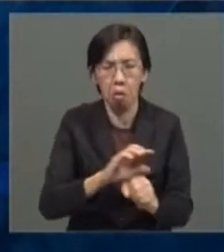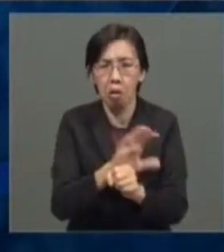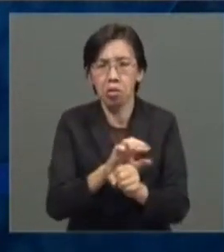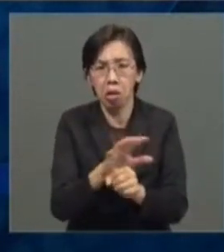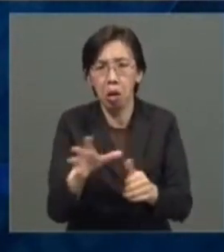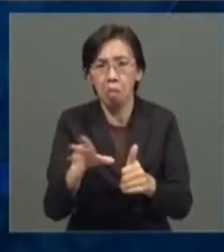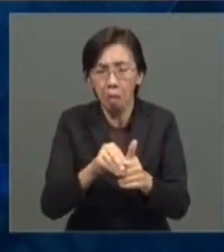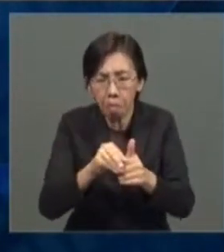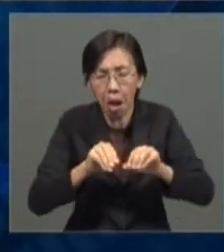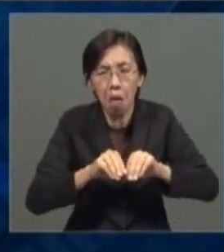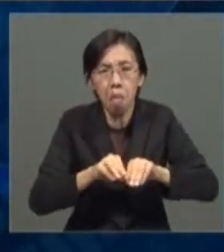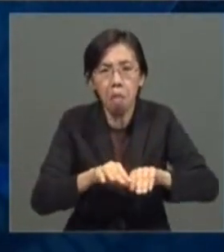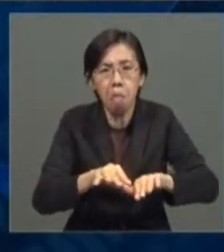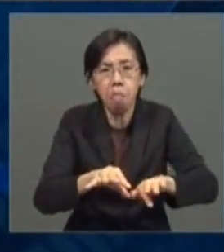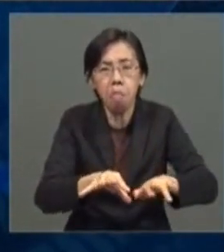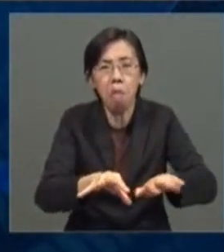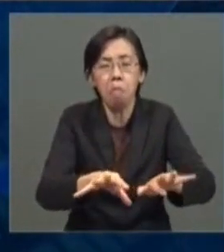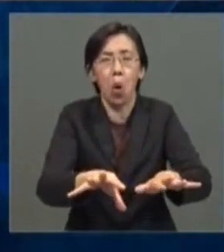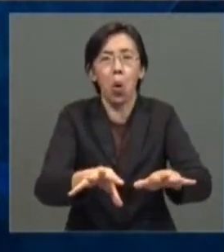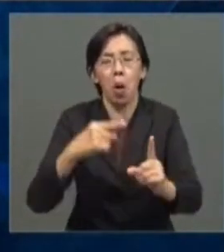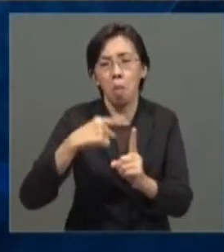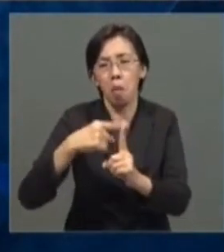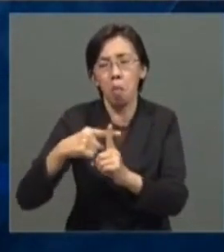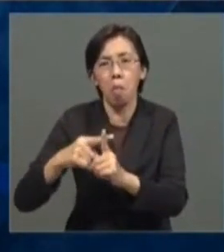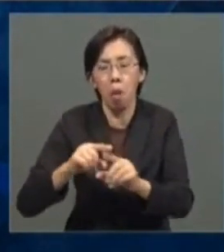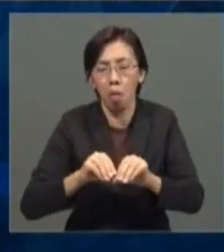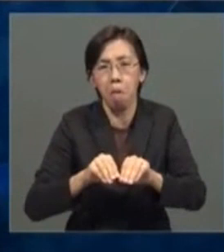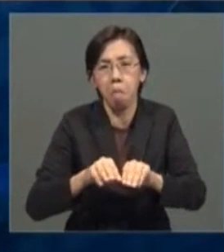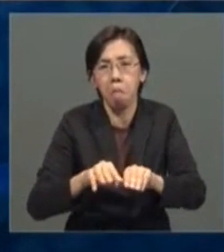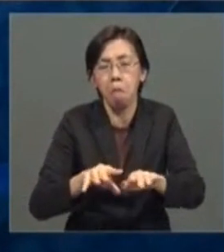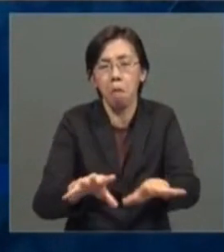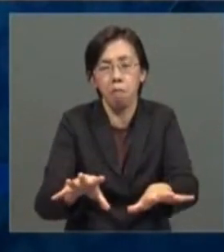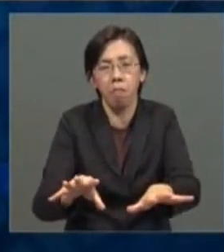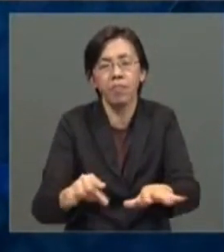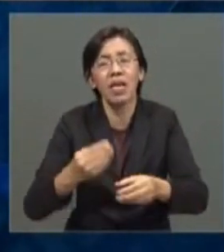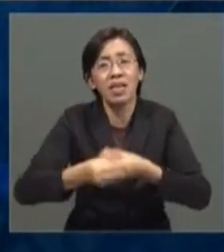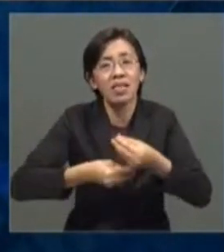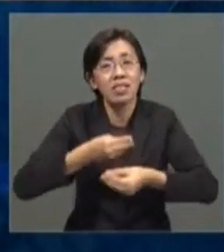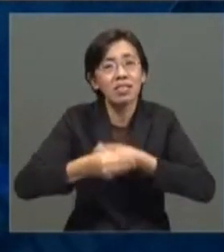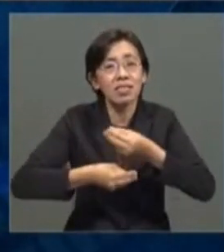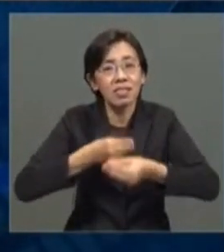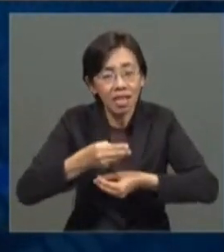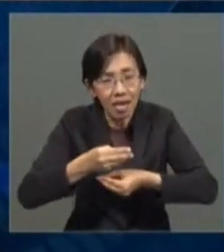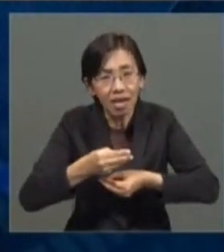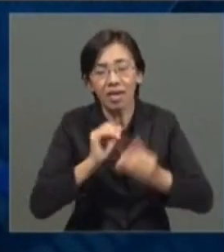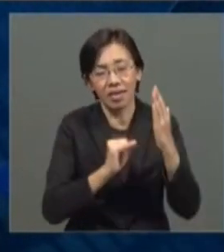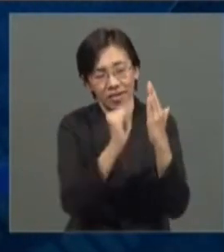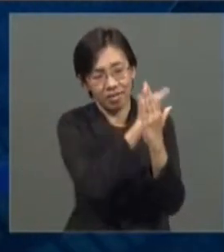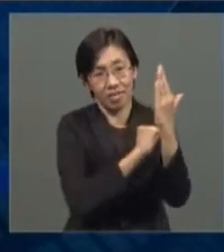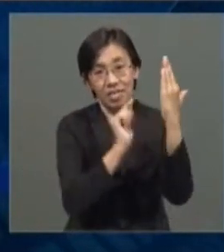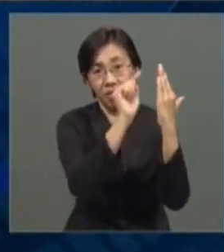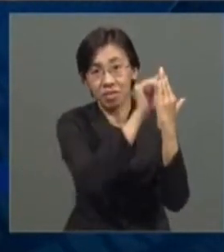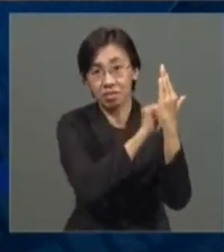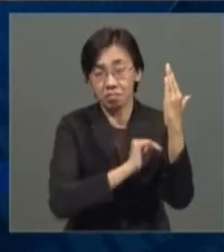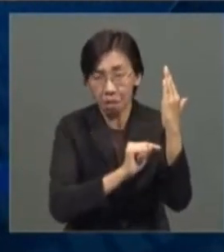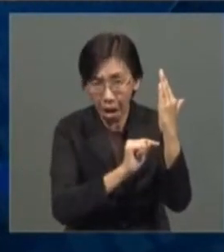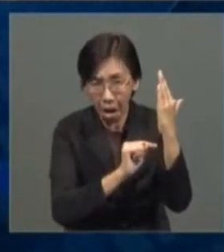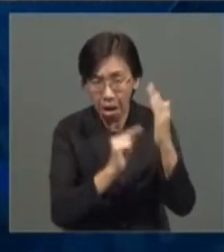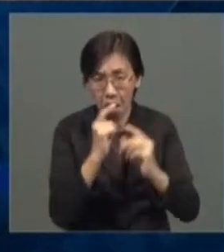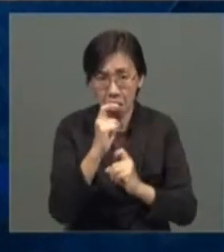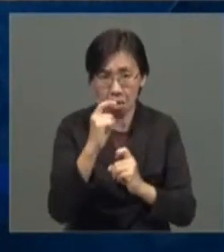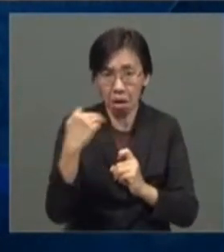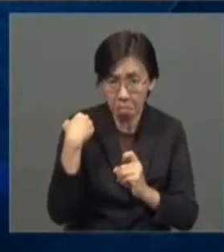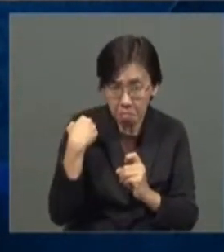ติดเชื้อและการแพร่ระบาดขยายวงกว้างอย่างรวดเร็วตลาดของเราในพื้นที่ของเราเนี่ยมีความเสี่ยงอะไร